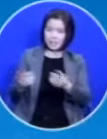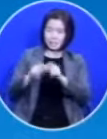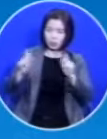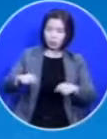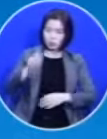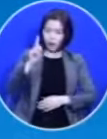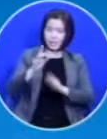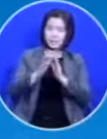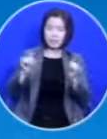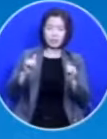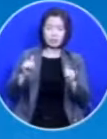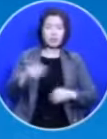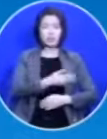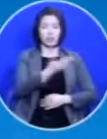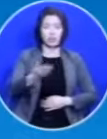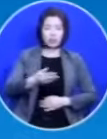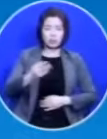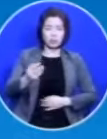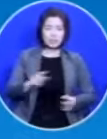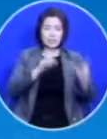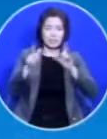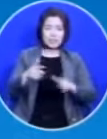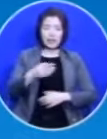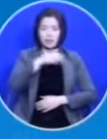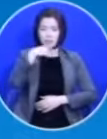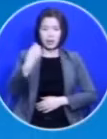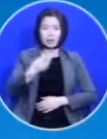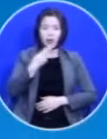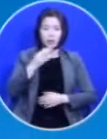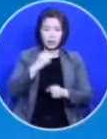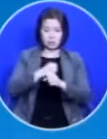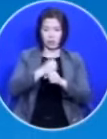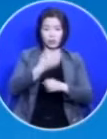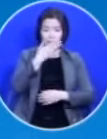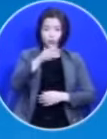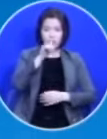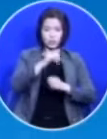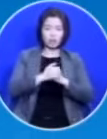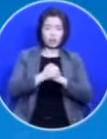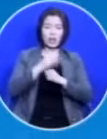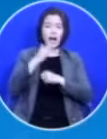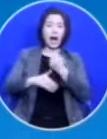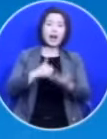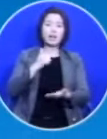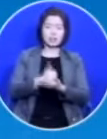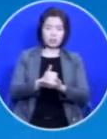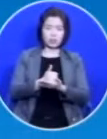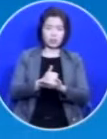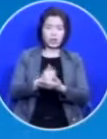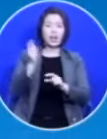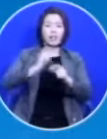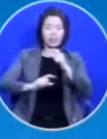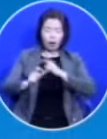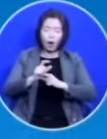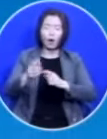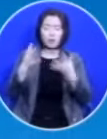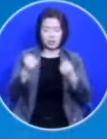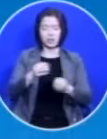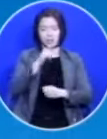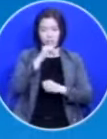사람이 여러분 살맛이 없게 만들 수도 있잖아요 하나님은 더